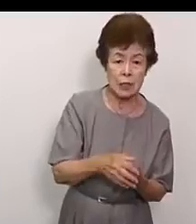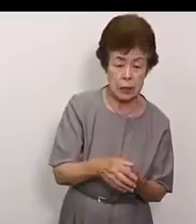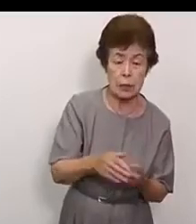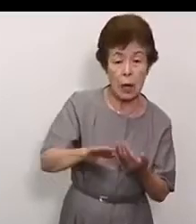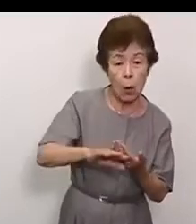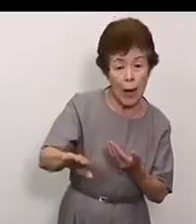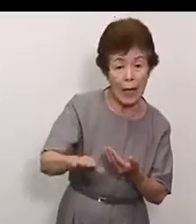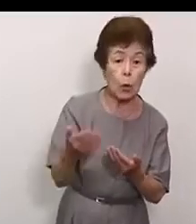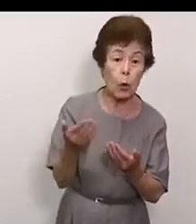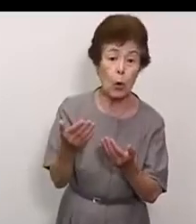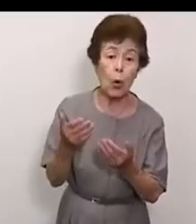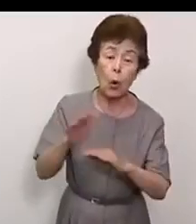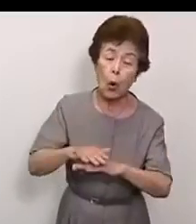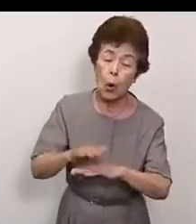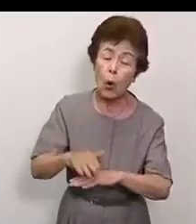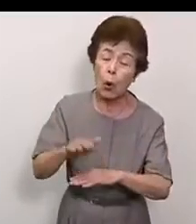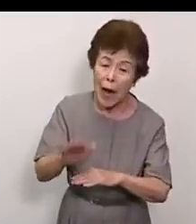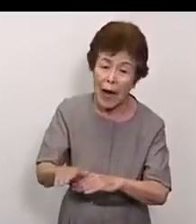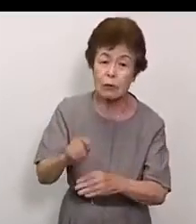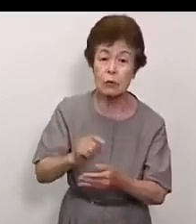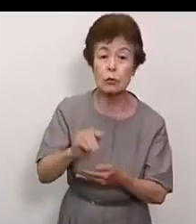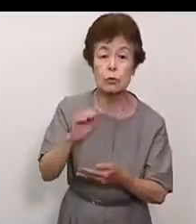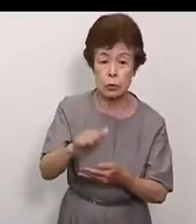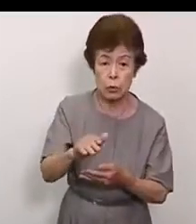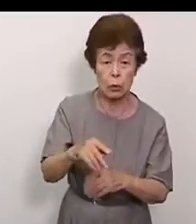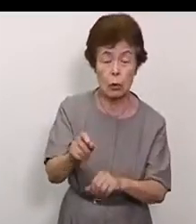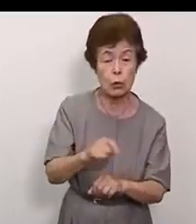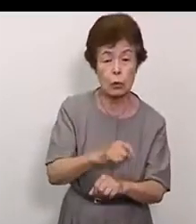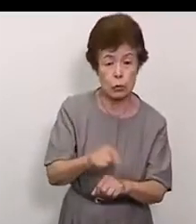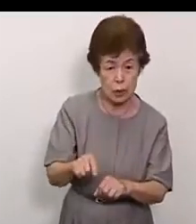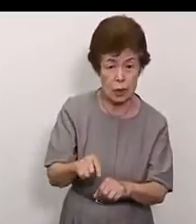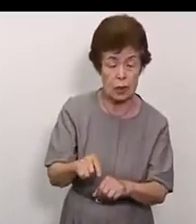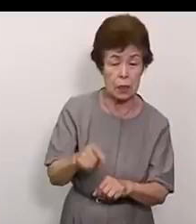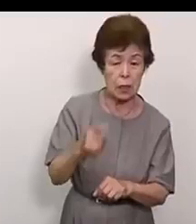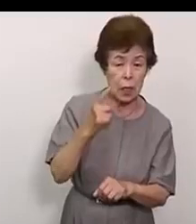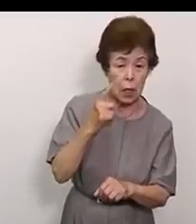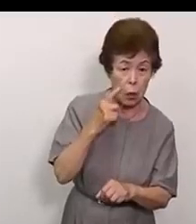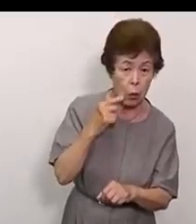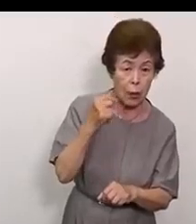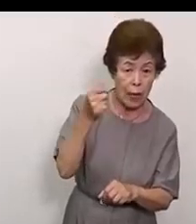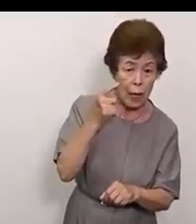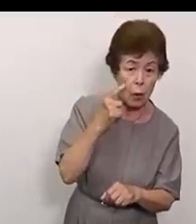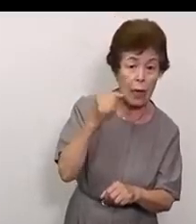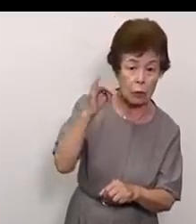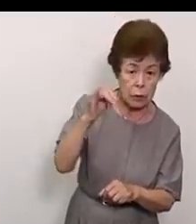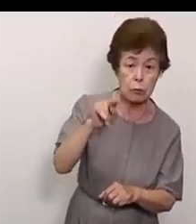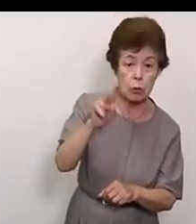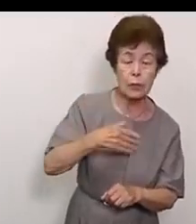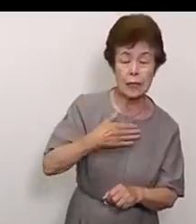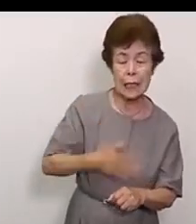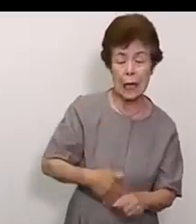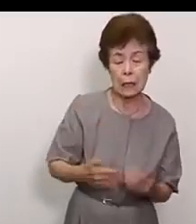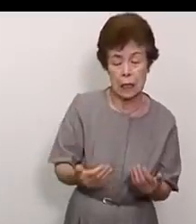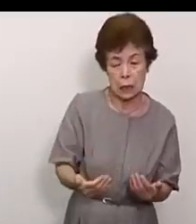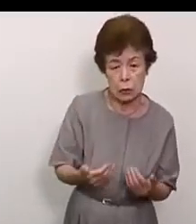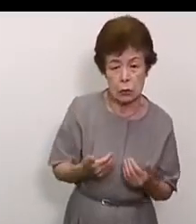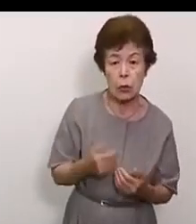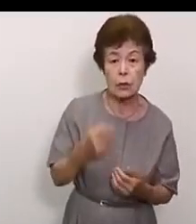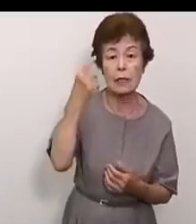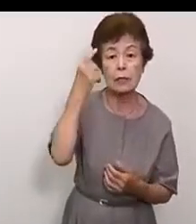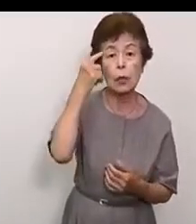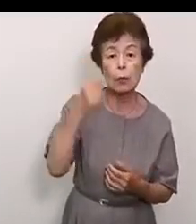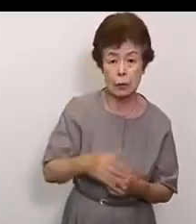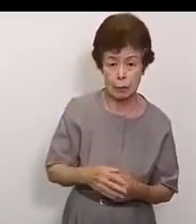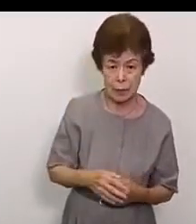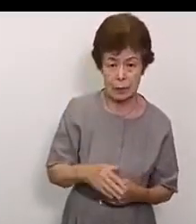るっていうことが親御さんに、特に親御さんなんかにもそういう理解が必要だと思いますけど、